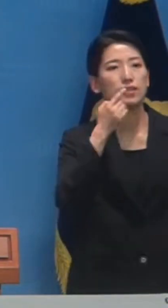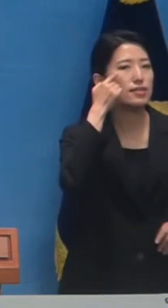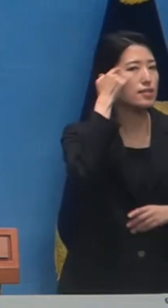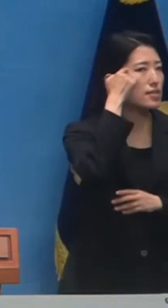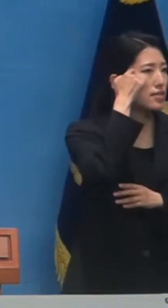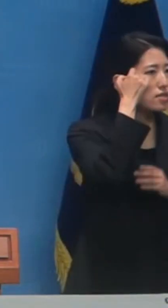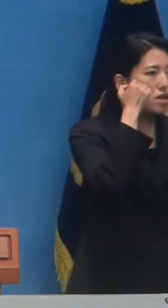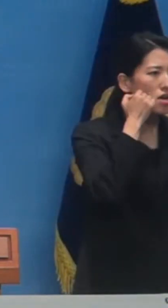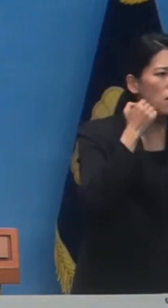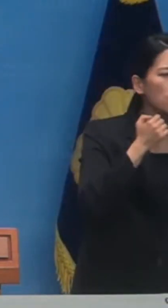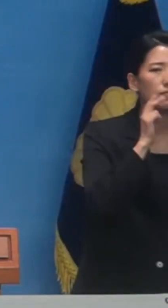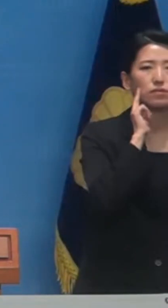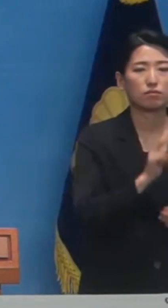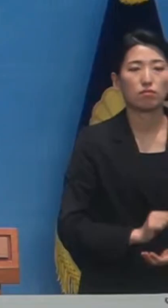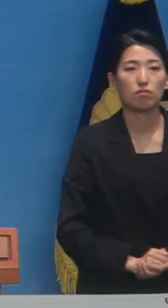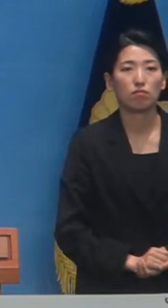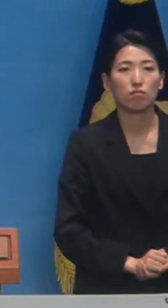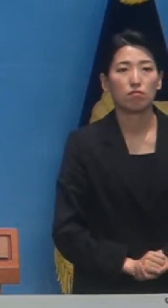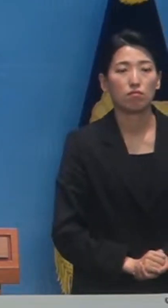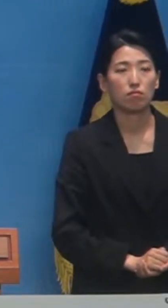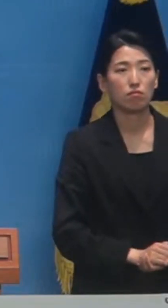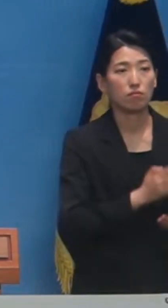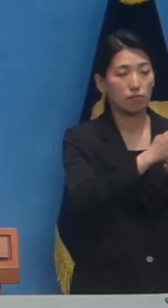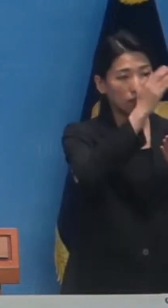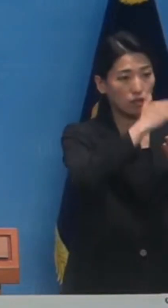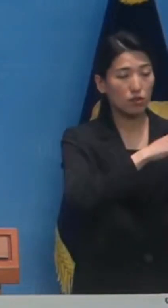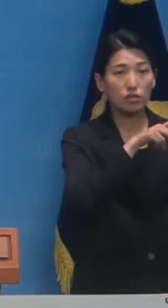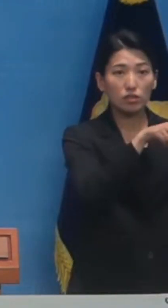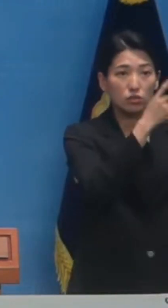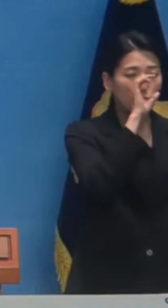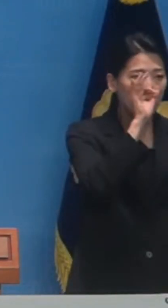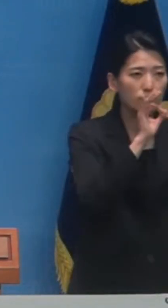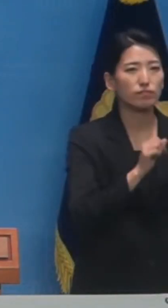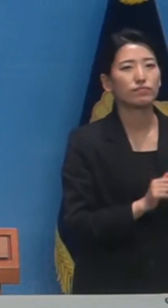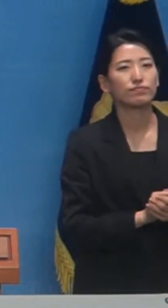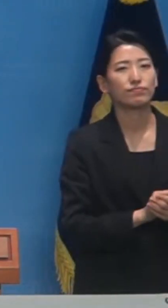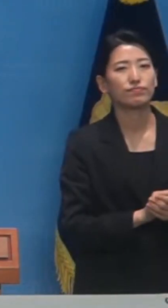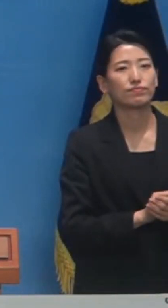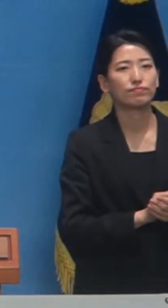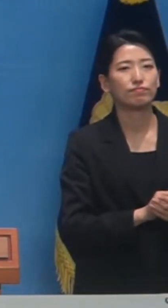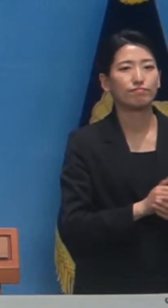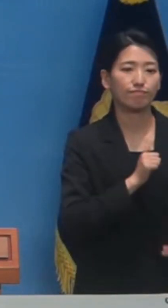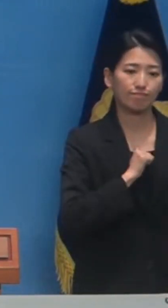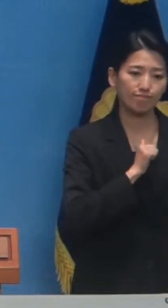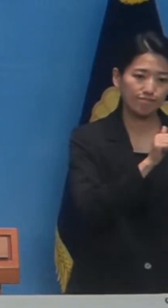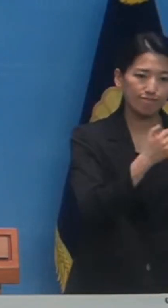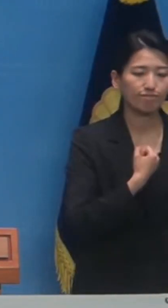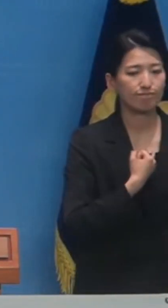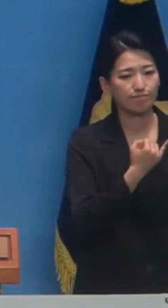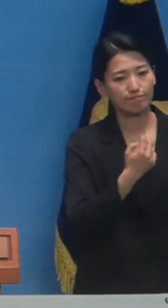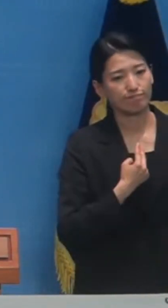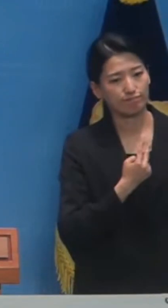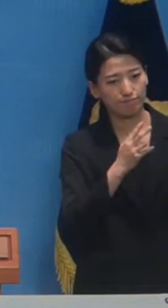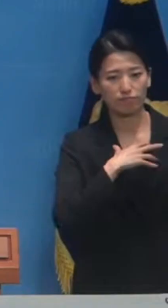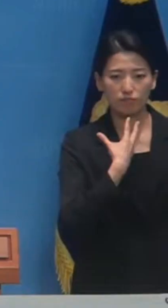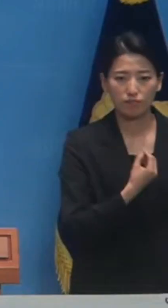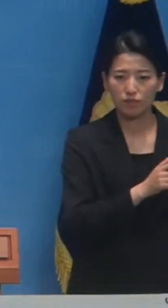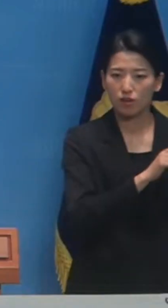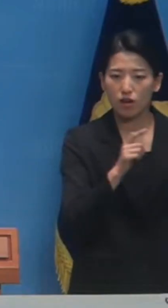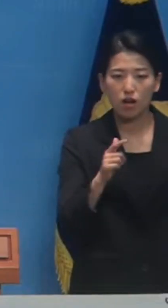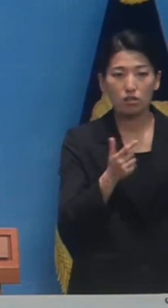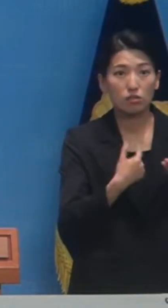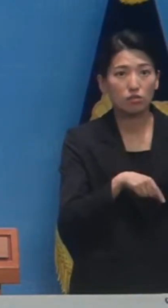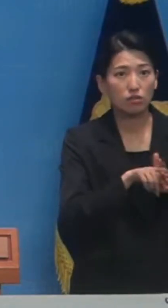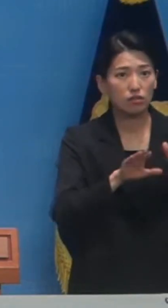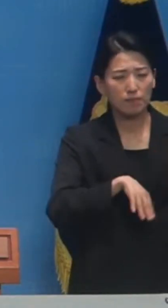선언문입니다. 첫째, 헌장 제2조는 성적 지향 및 성별 정체성을 이유로 한 모든 차별을 금지하고